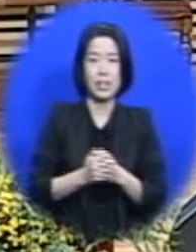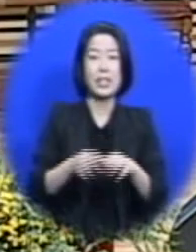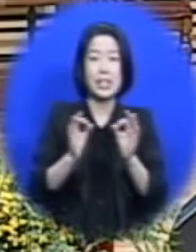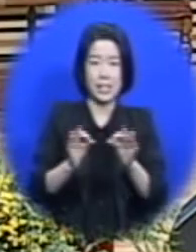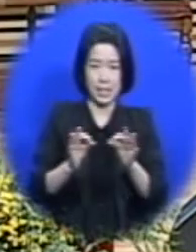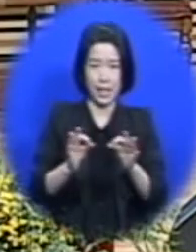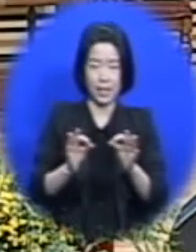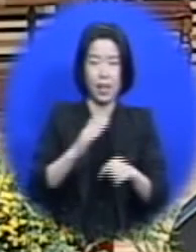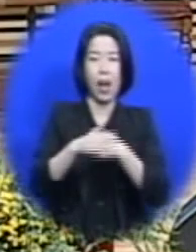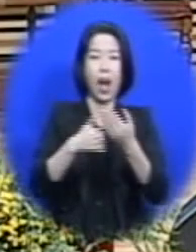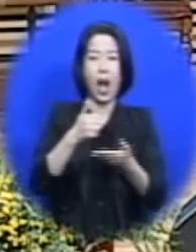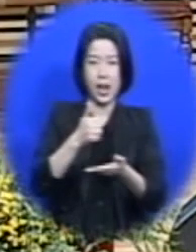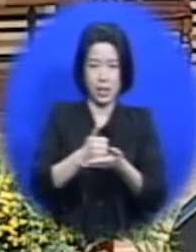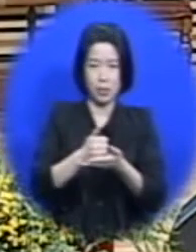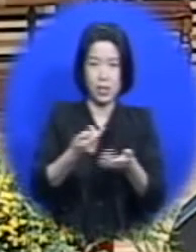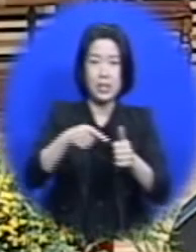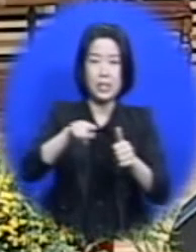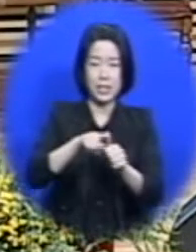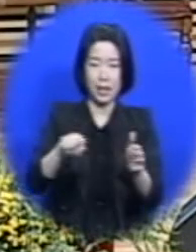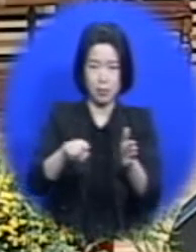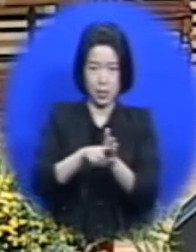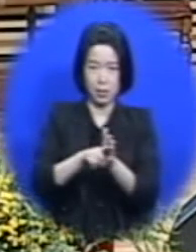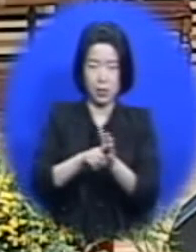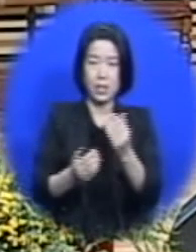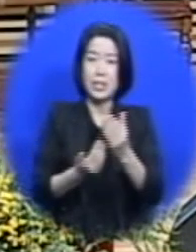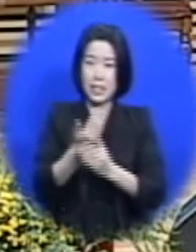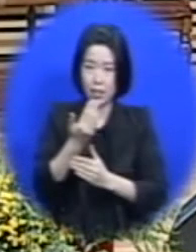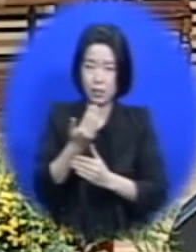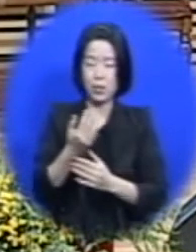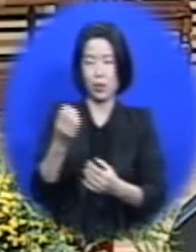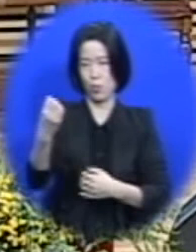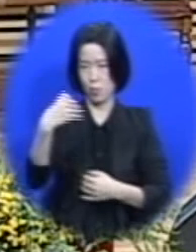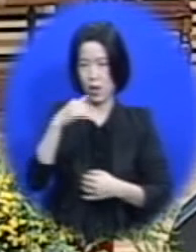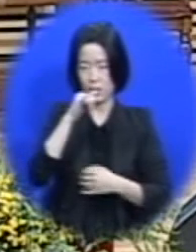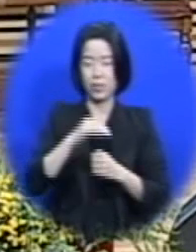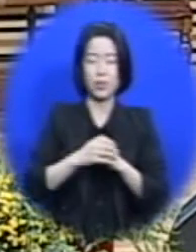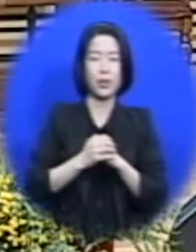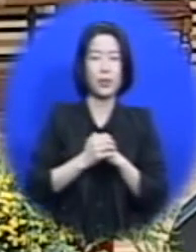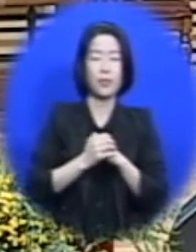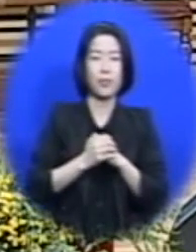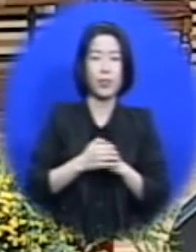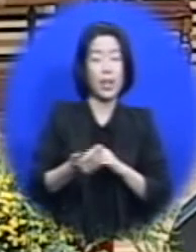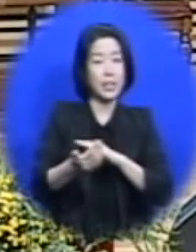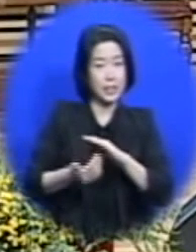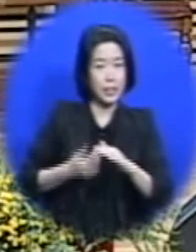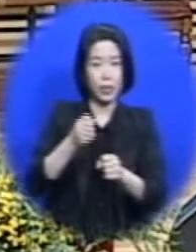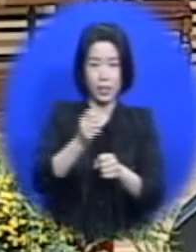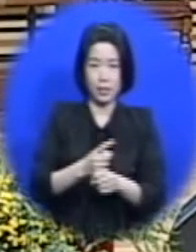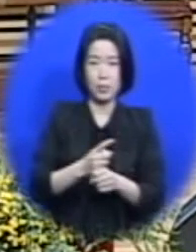이제는 하나님을 의지 할 믿음이 생겼습니다 그런 대답을 하시더라 그전에 이미